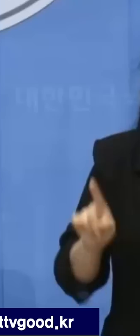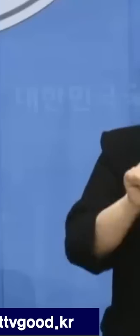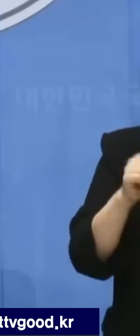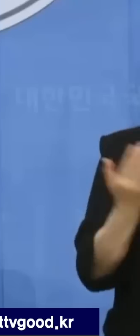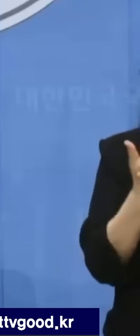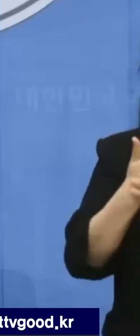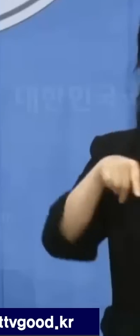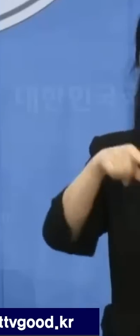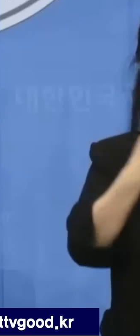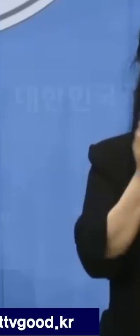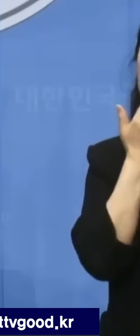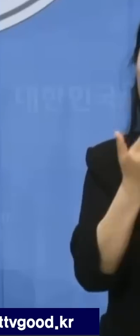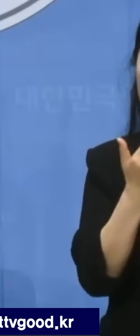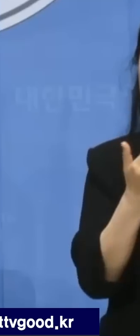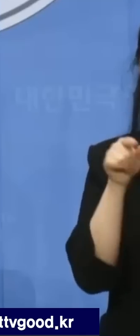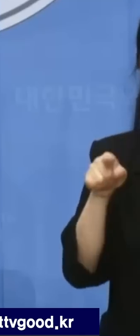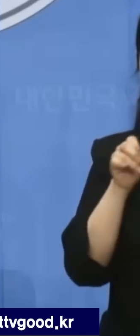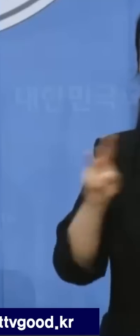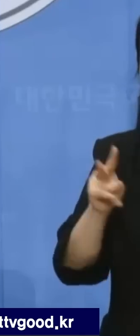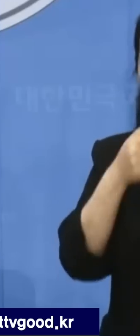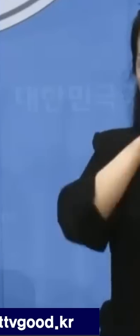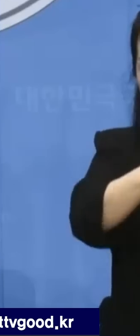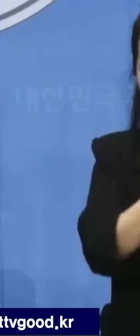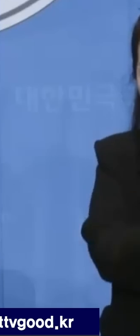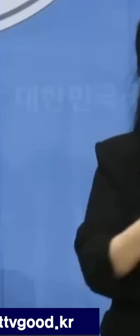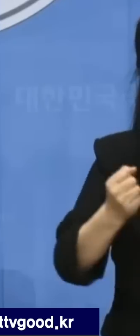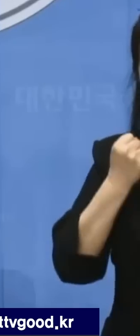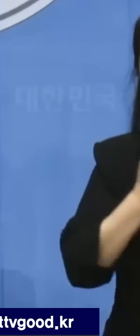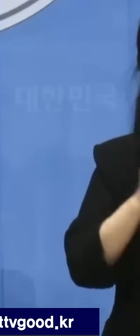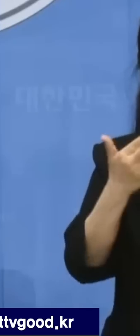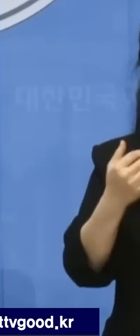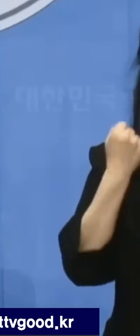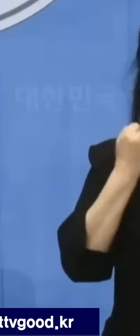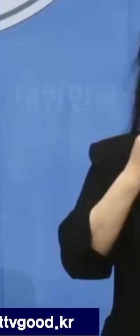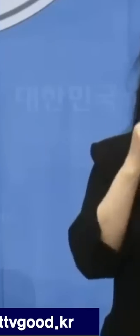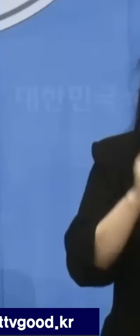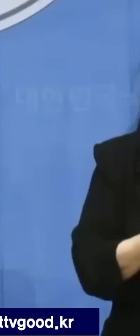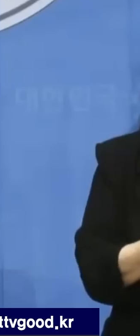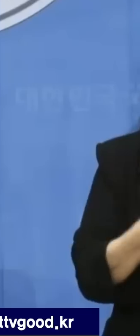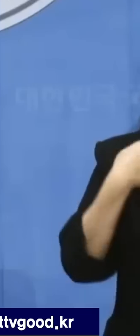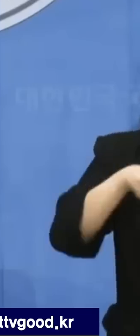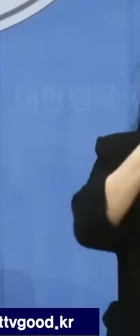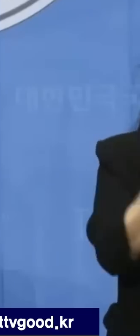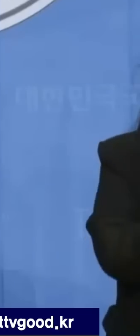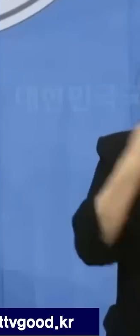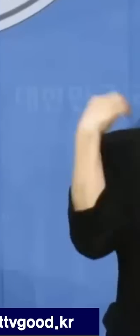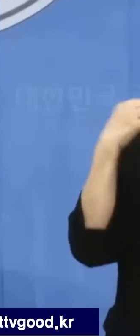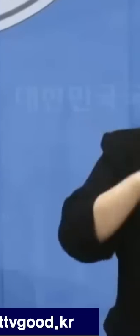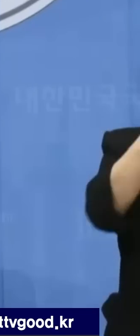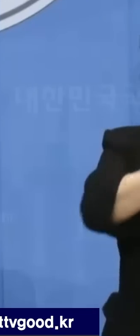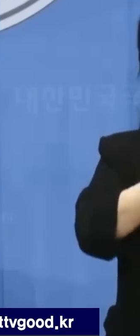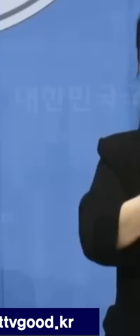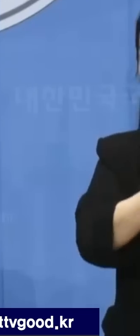있습니다. 그래야 민주당이 강해지고 강해져야 정권을 탈환할 수 있습니다. 당원이 주인인